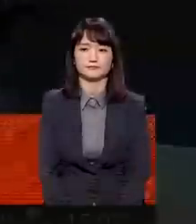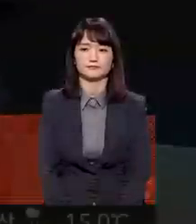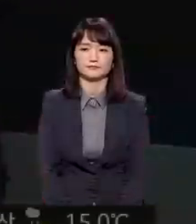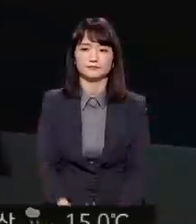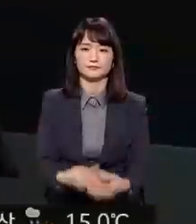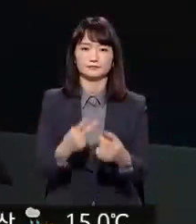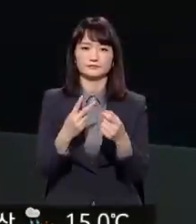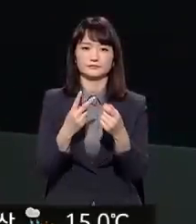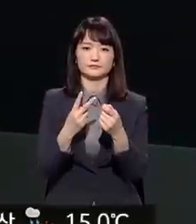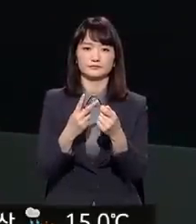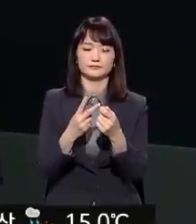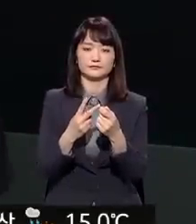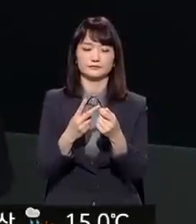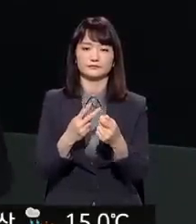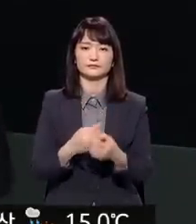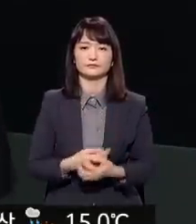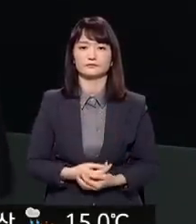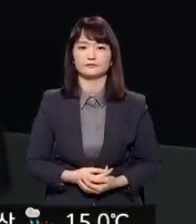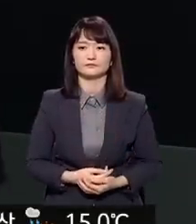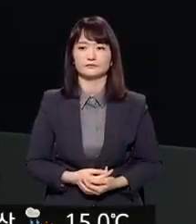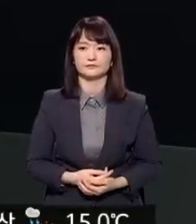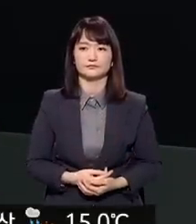두 번째 뉴스 이어가보죠.